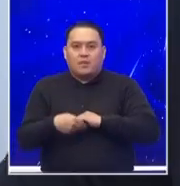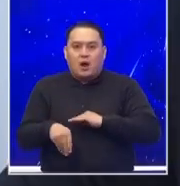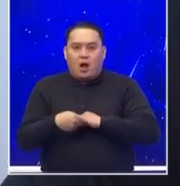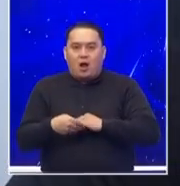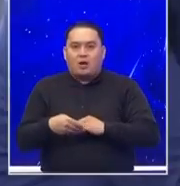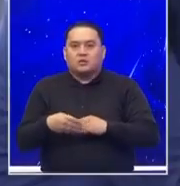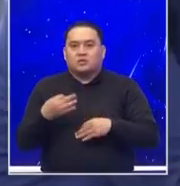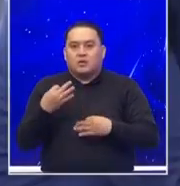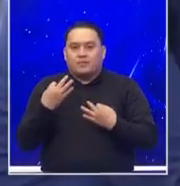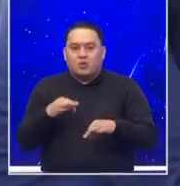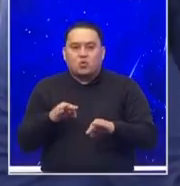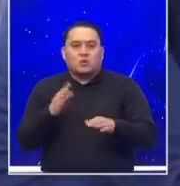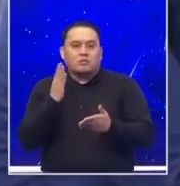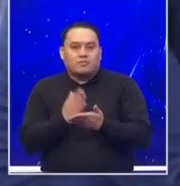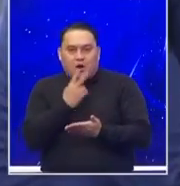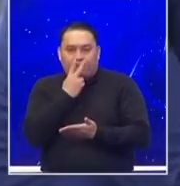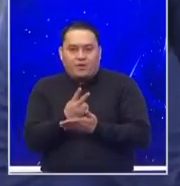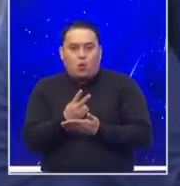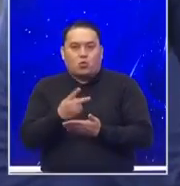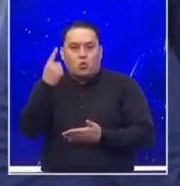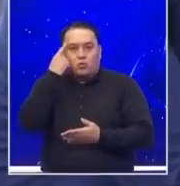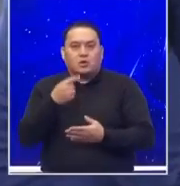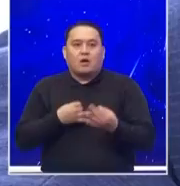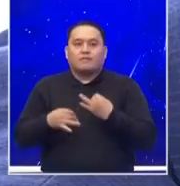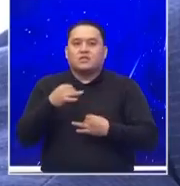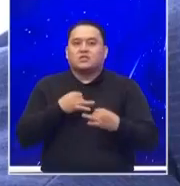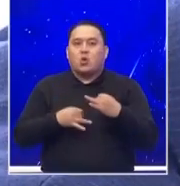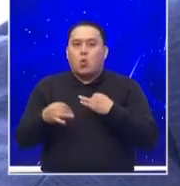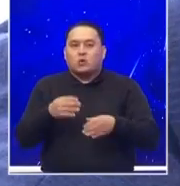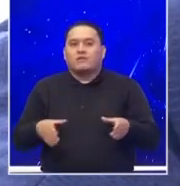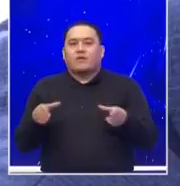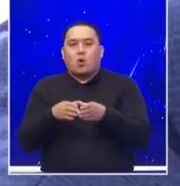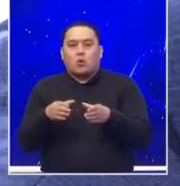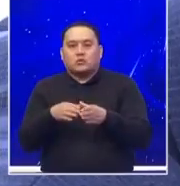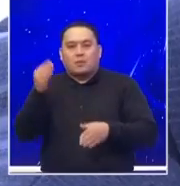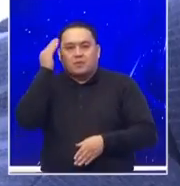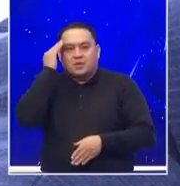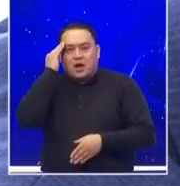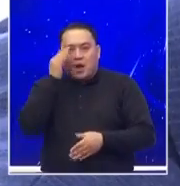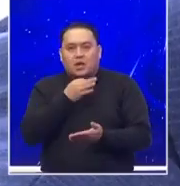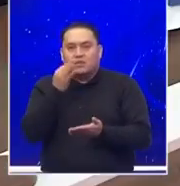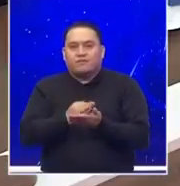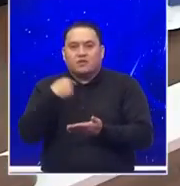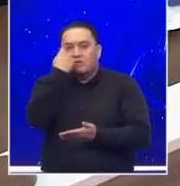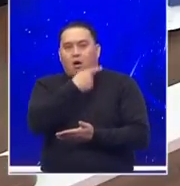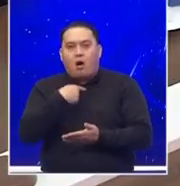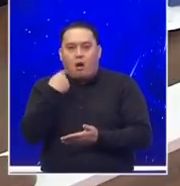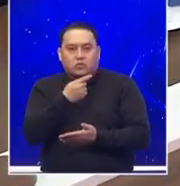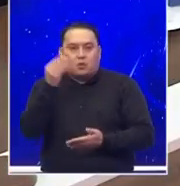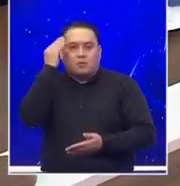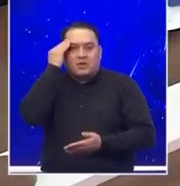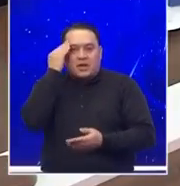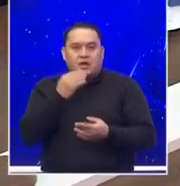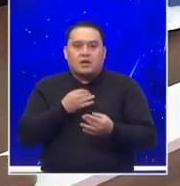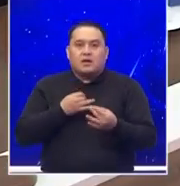жемқорлыққа тәуекелдерді жоғары деңгейде деген ойды ортаға салды. Құзырлы орган өкілдері мен жауапты сала мамандары бұл пікірге